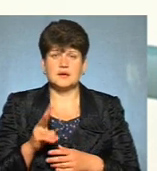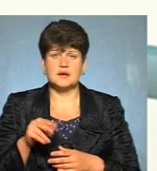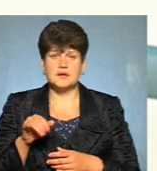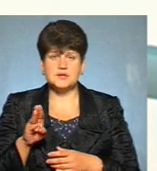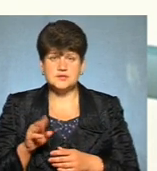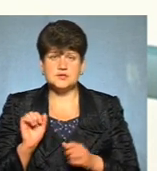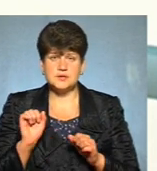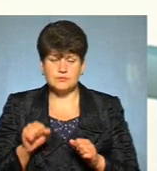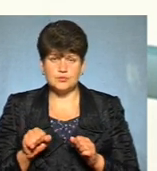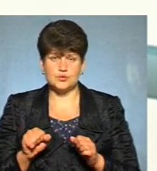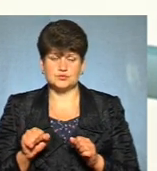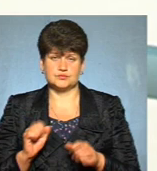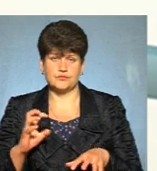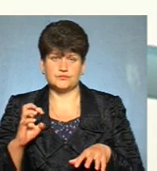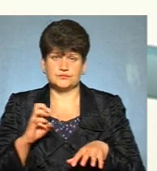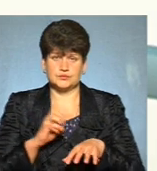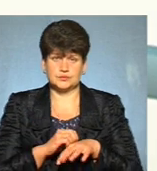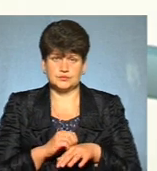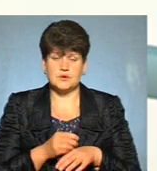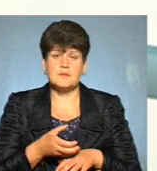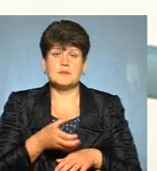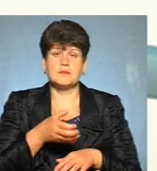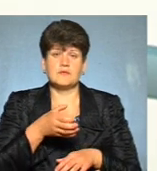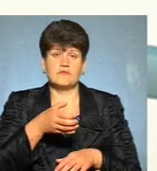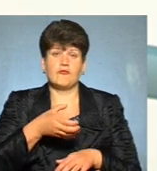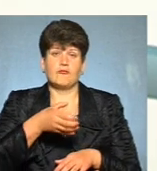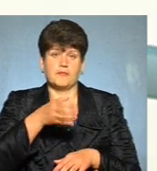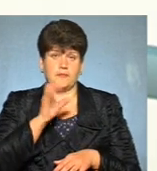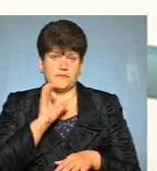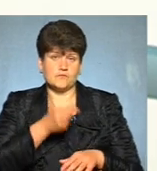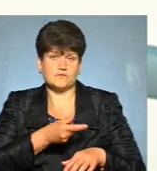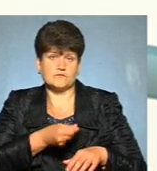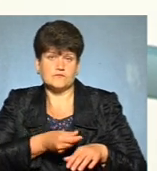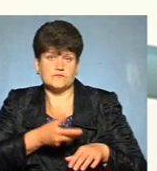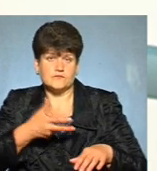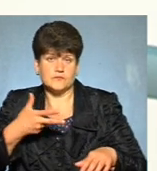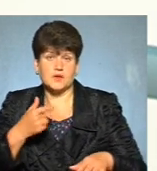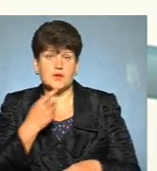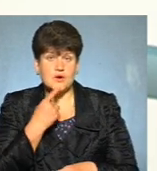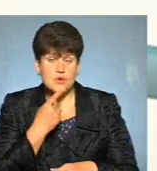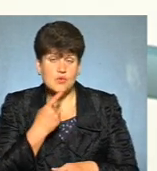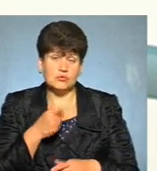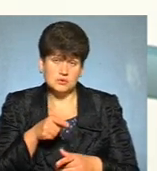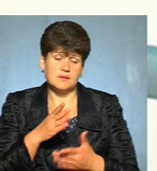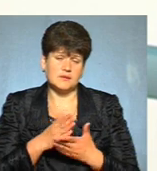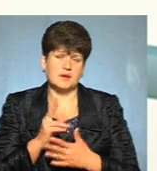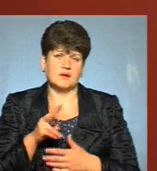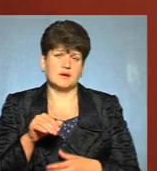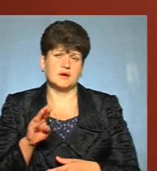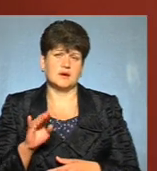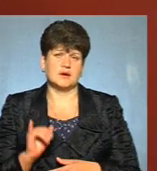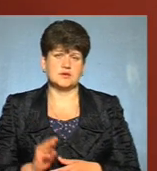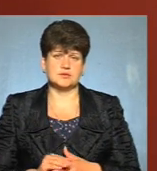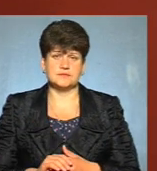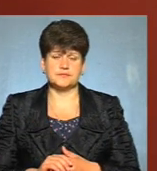знайти собі прокормлювача, щоб напитися крові, і ці є прокормлювачі, всюди є кліщі.